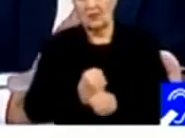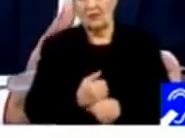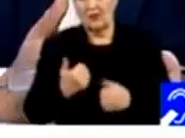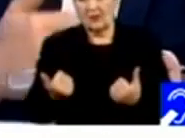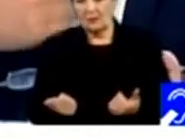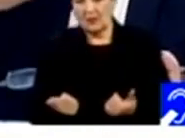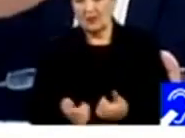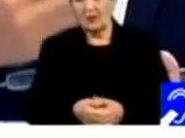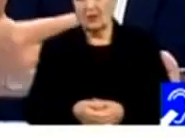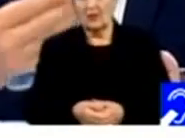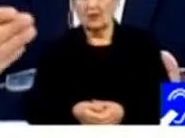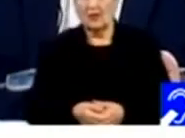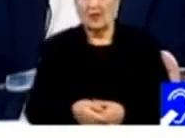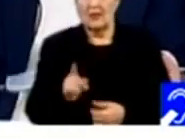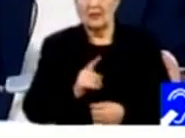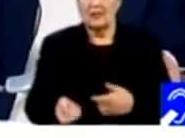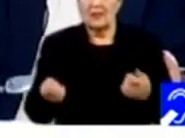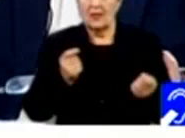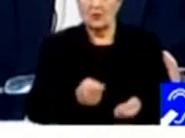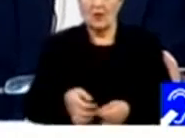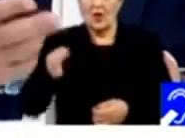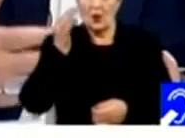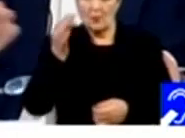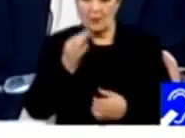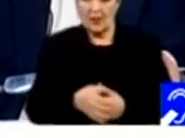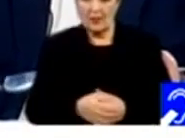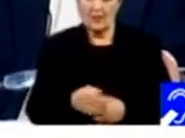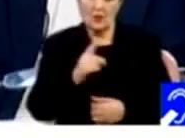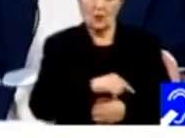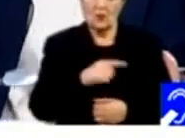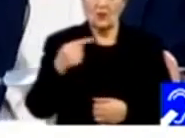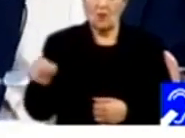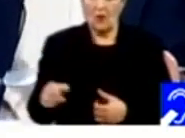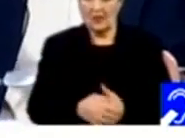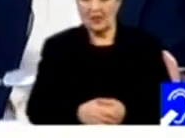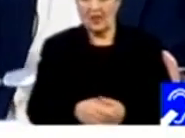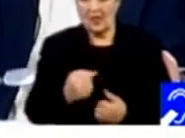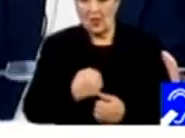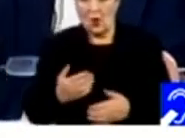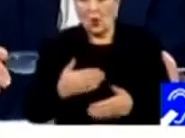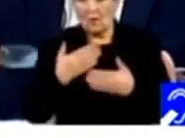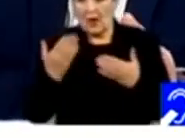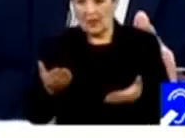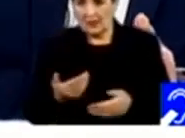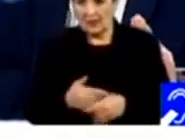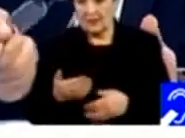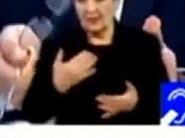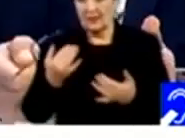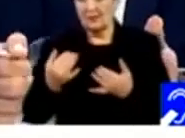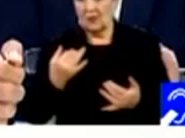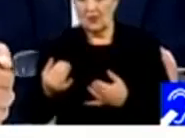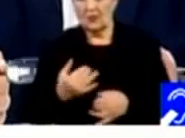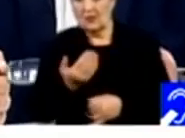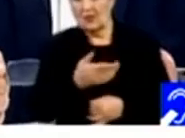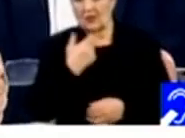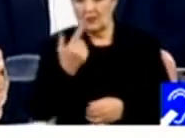dezbine, să ne aducă în aminte frustrările unora sau altora. Eu m-am adresat, să știți că eu am comunicat cu unii dintre cei pe care îi